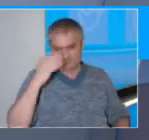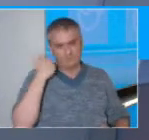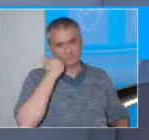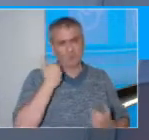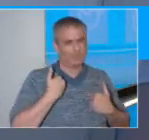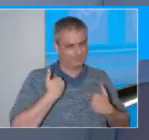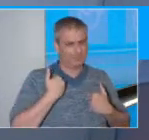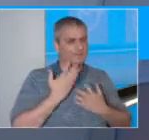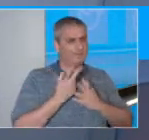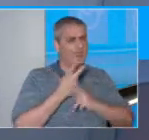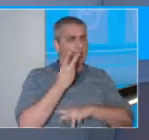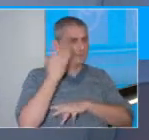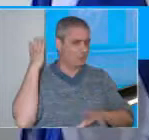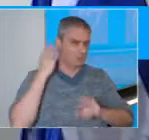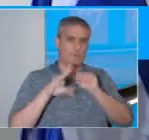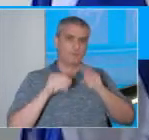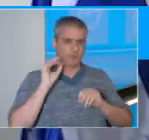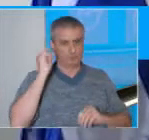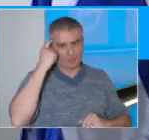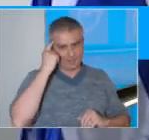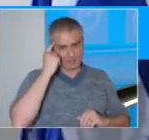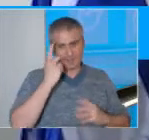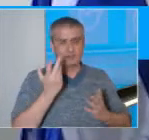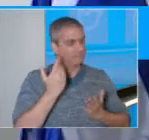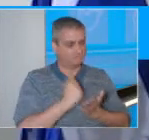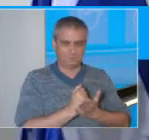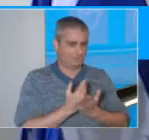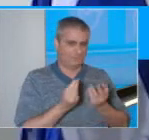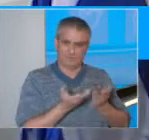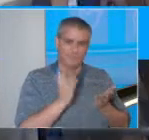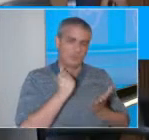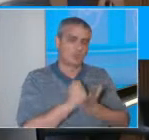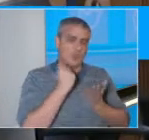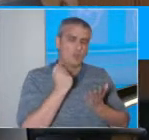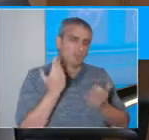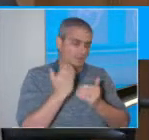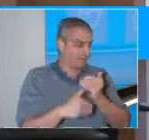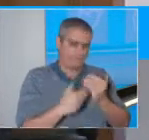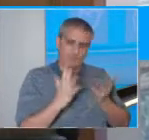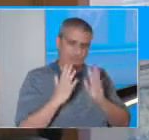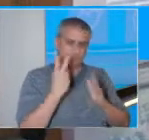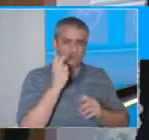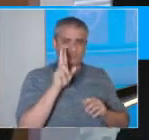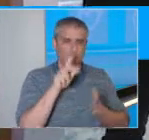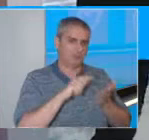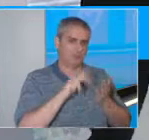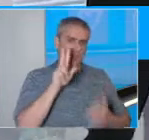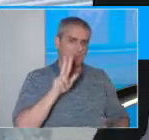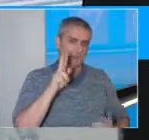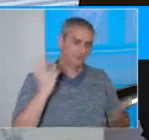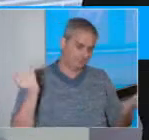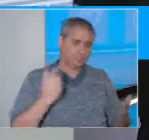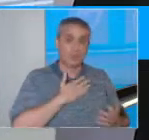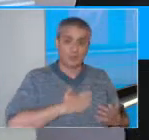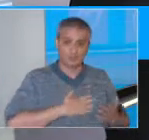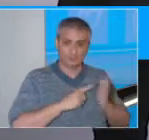בוגרים ועברנו מספיק מערכות בחירות כדי לדעת שלתוקף הזה, לדברים האלה יש תוקף שנגמר פחות או יותר ב-23 במרס. הם